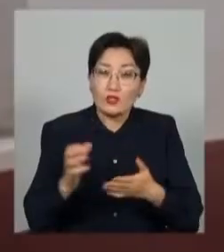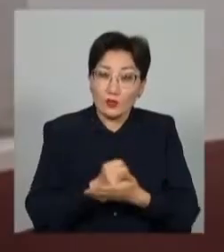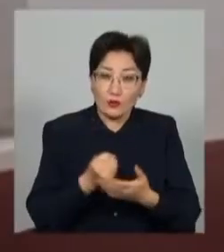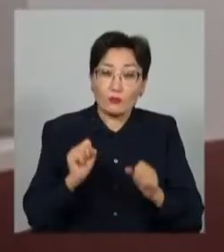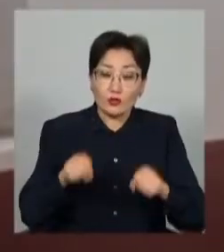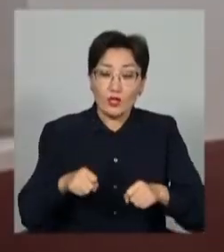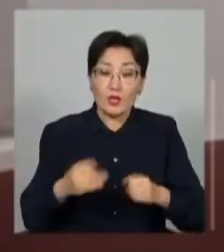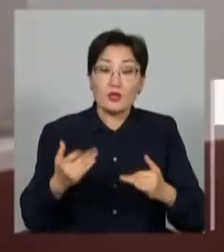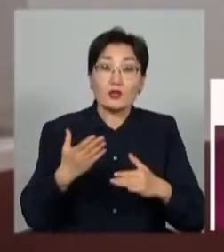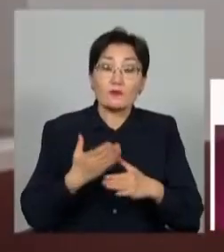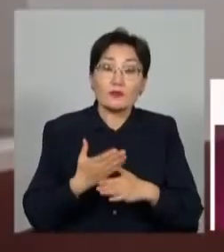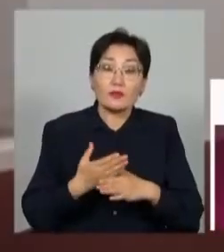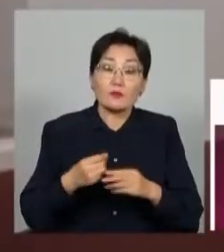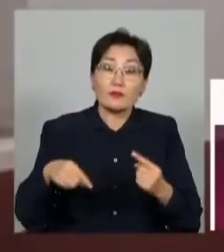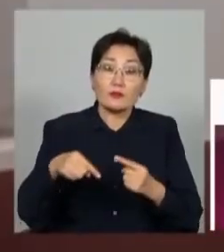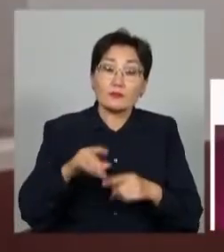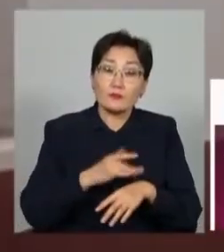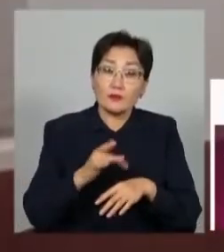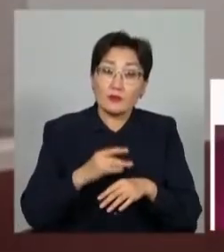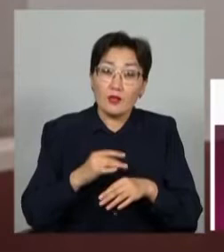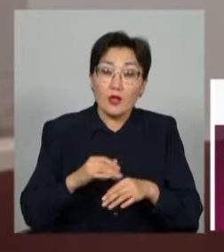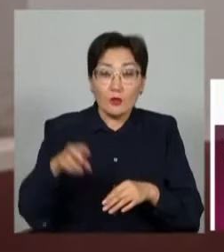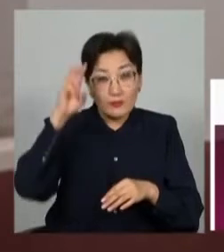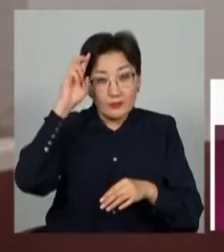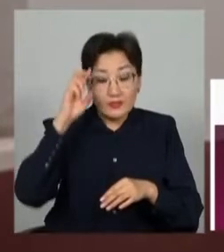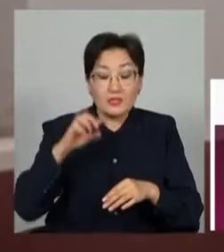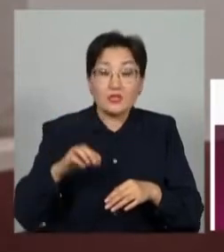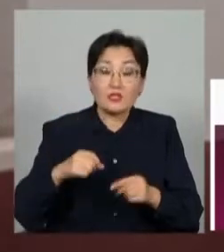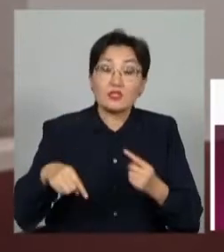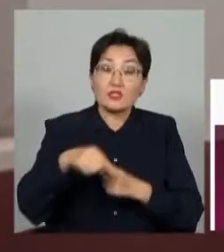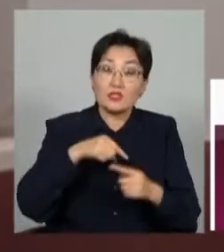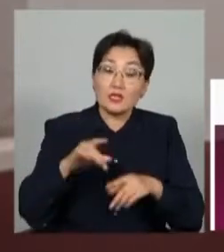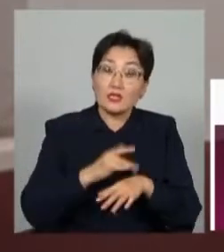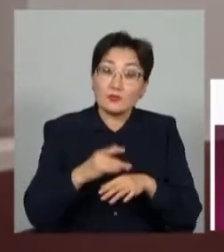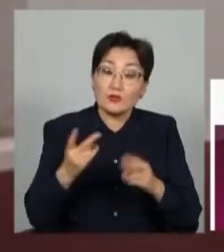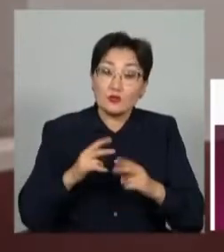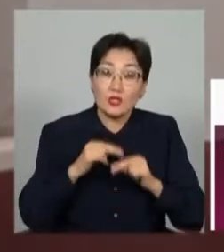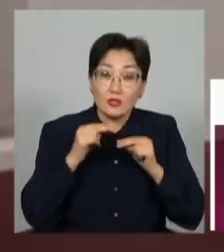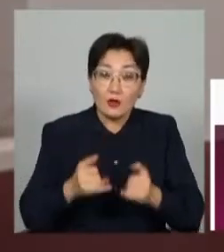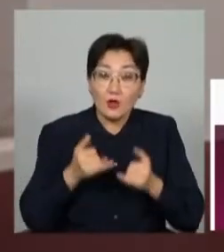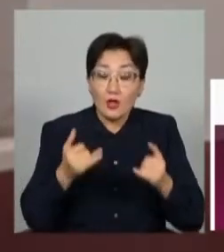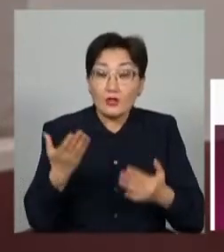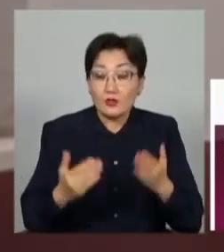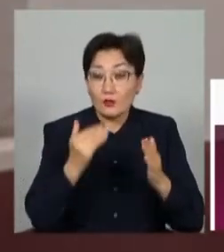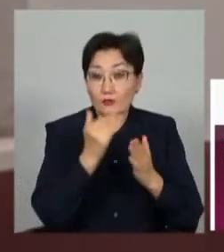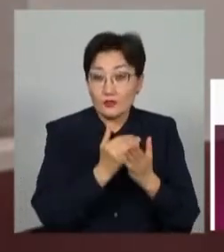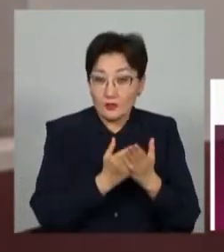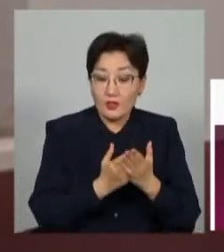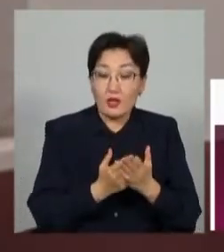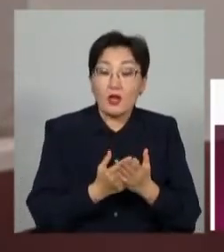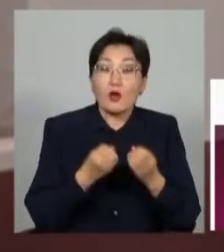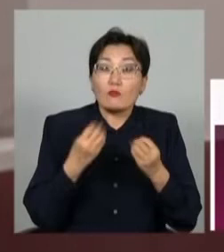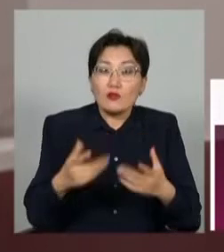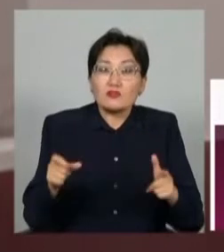қазір үкіметтің іскерлік қызметіне кішкене назар аударған дұрыс деп есептеймін. Егер де олардың айтып отқан программалары жай сөз жүзінде болса, иә,